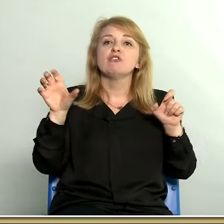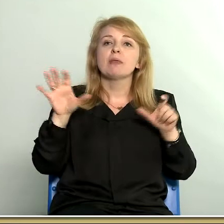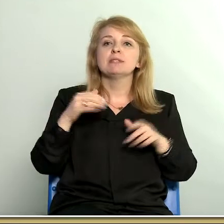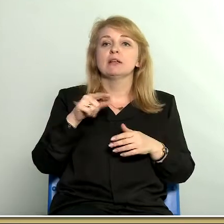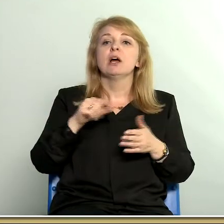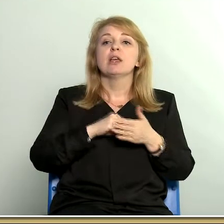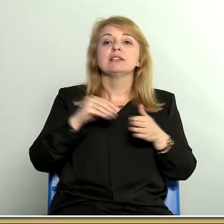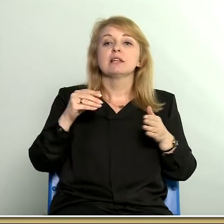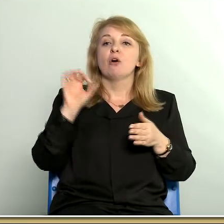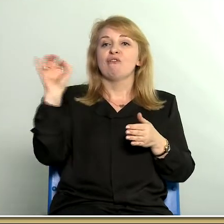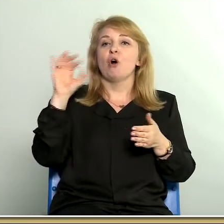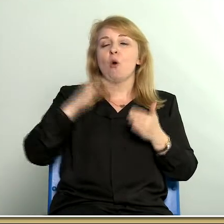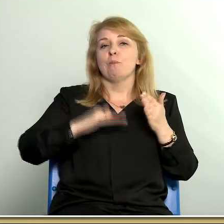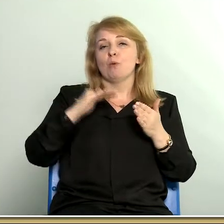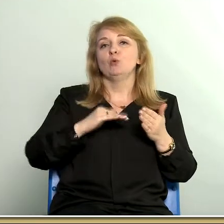krajowym.